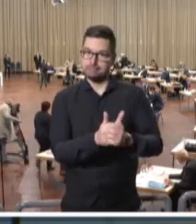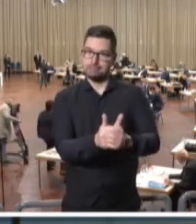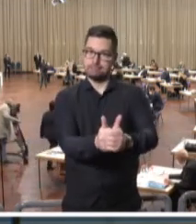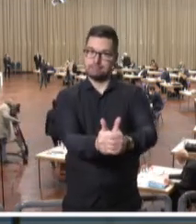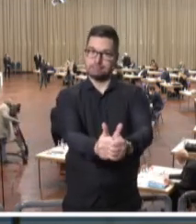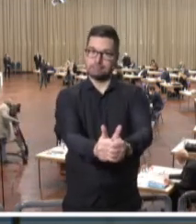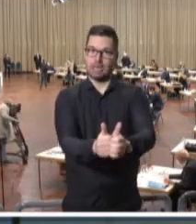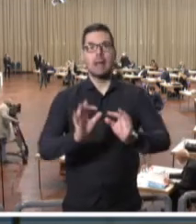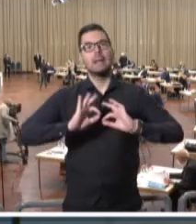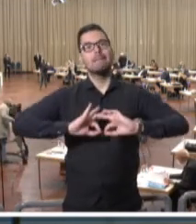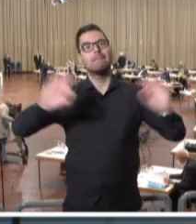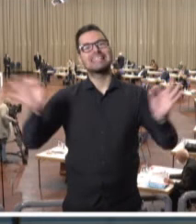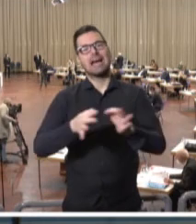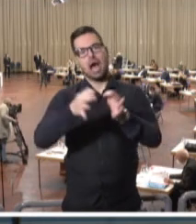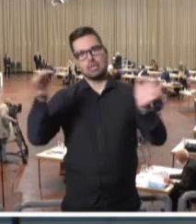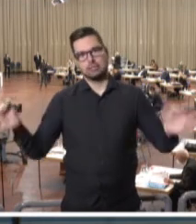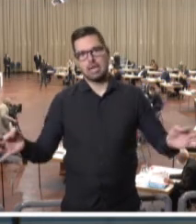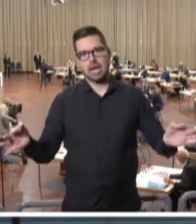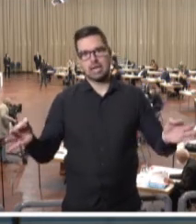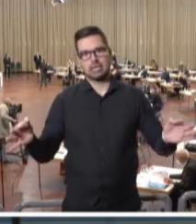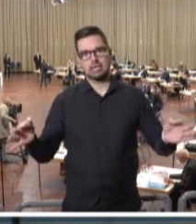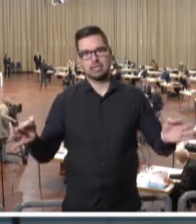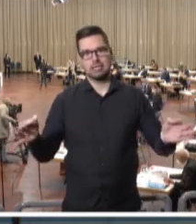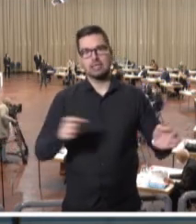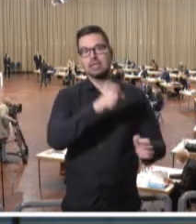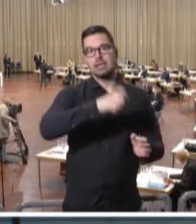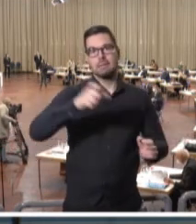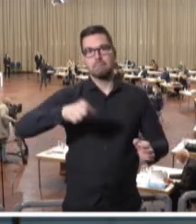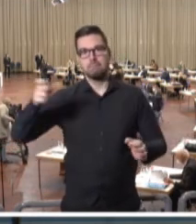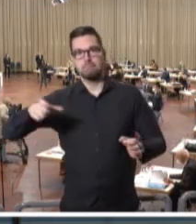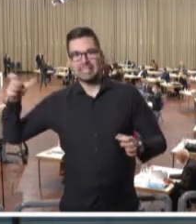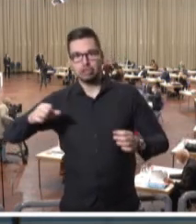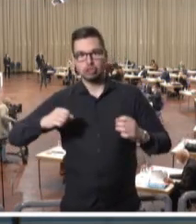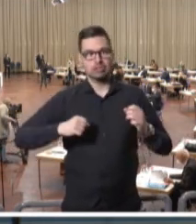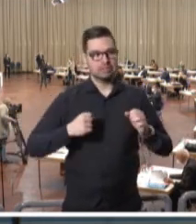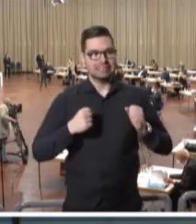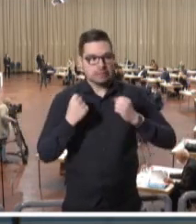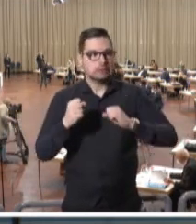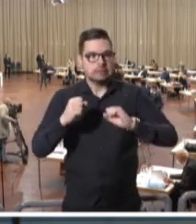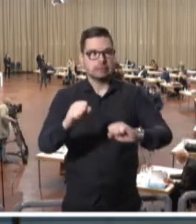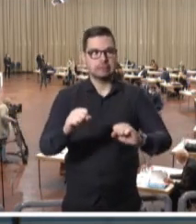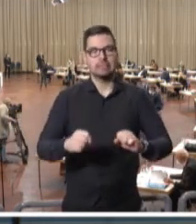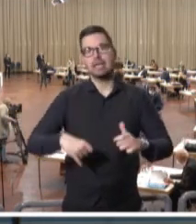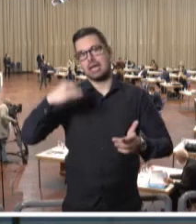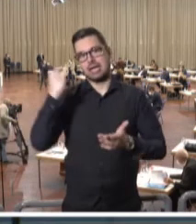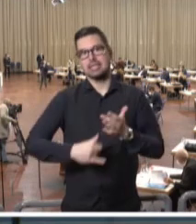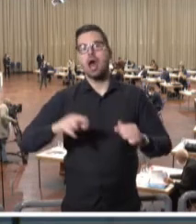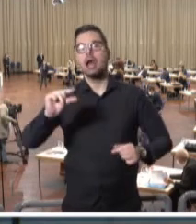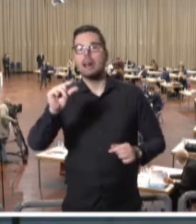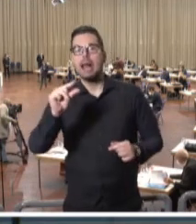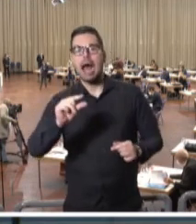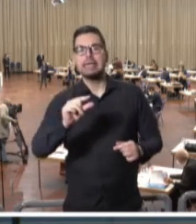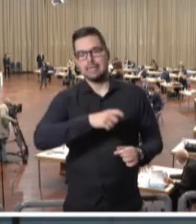kommt mit uns ein besserer Tag. Die Menschen, die sich wehren, wehren aller Menschen Plag. Zu Ende sei, dass kleine Leute schuften für